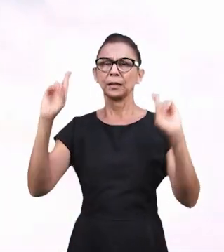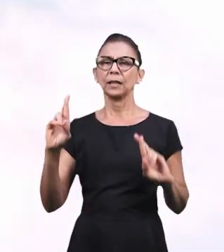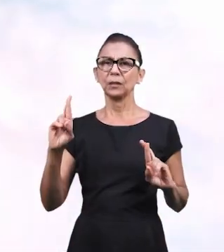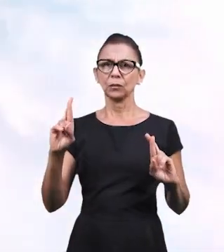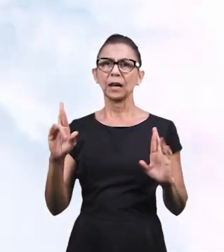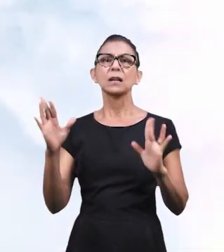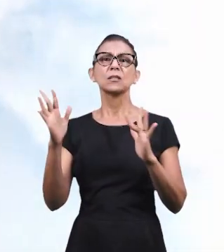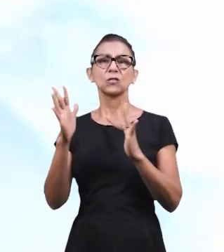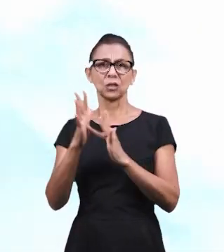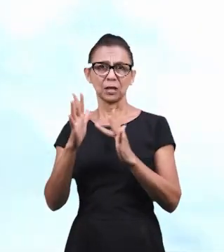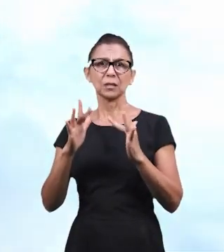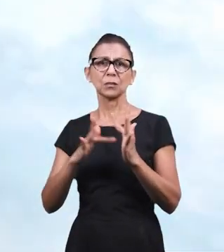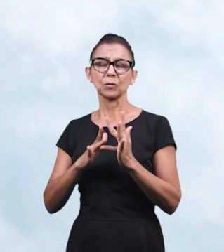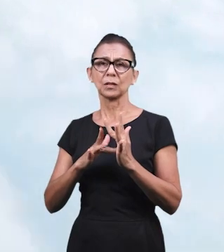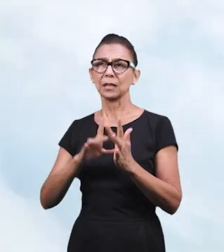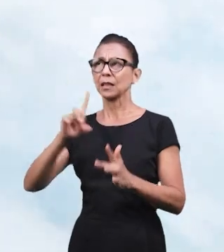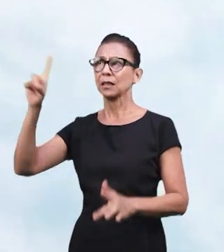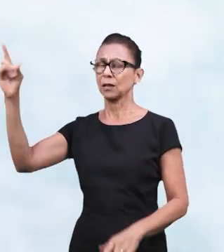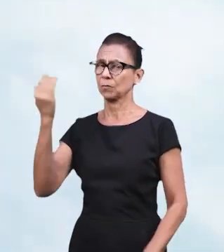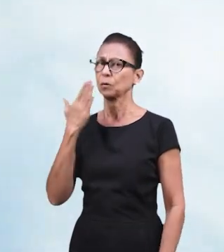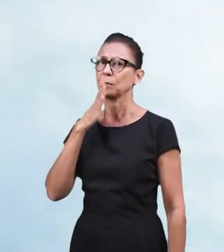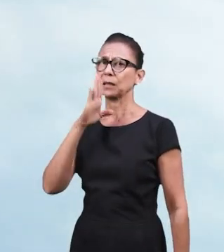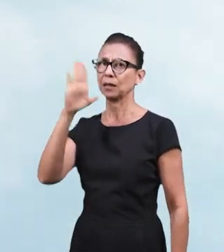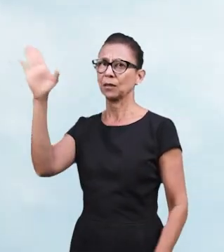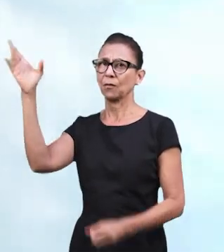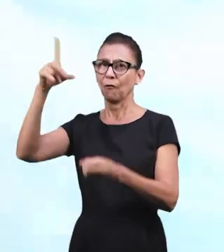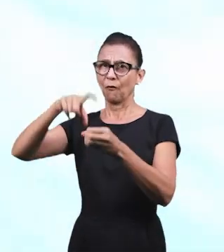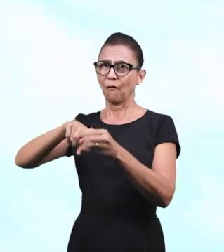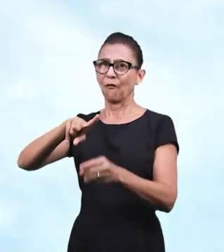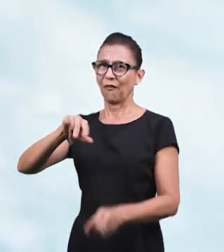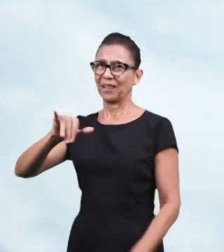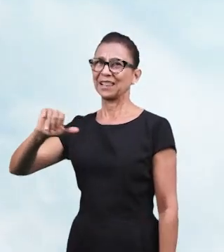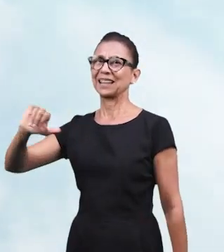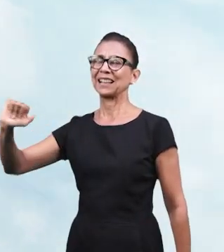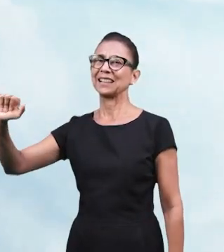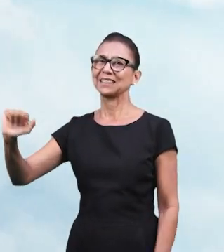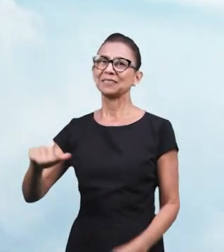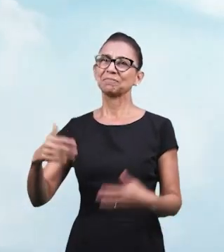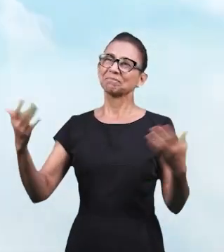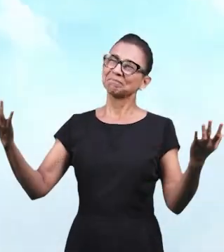пора около трети дом